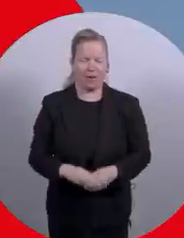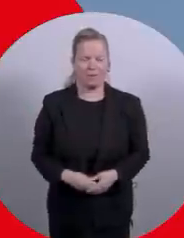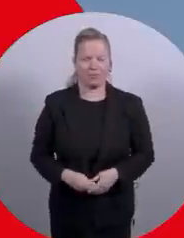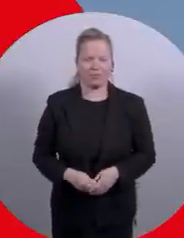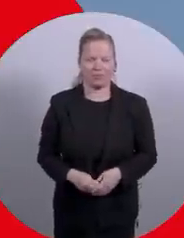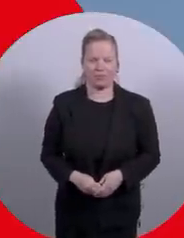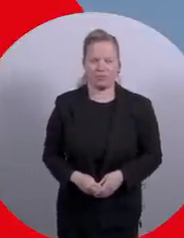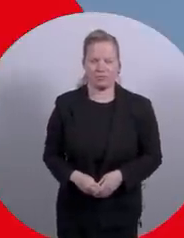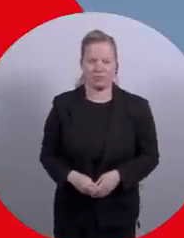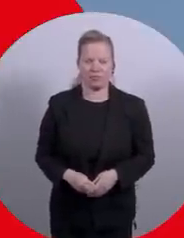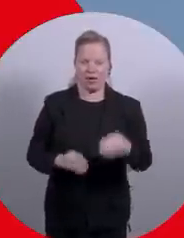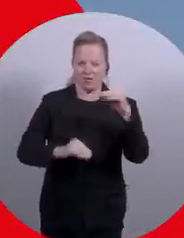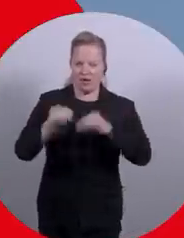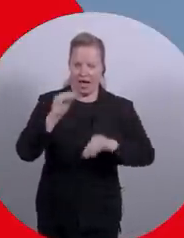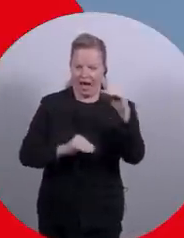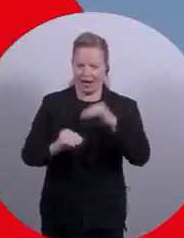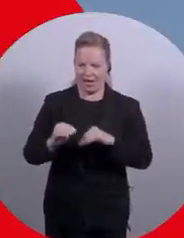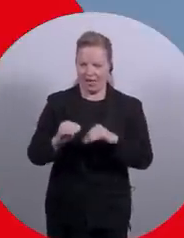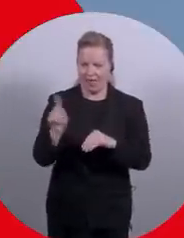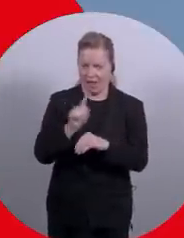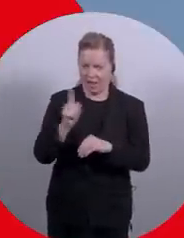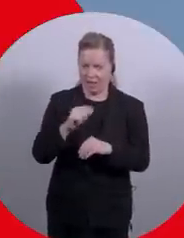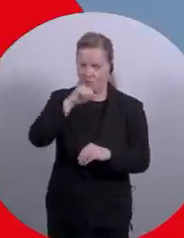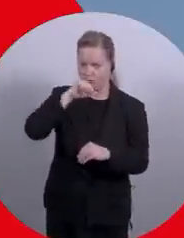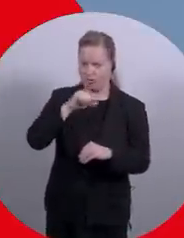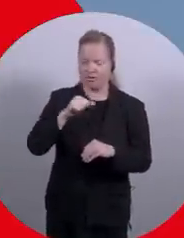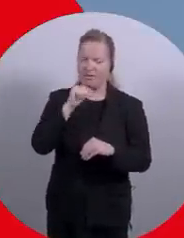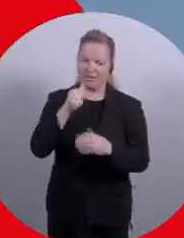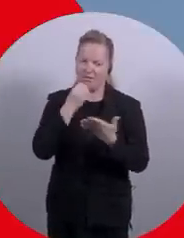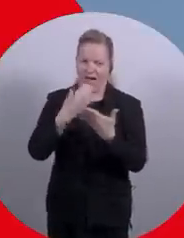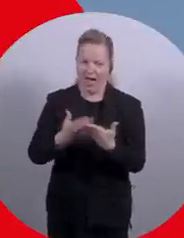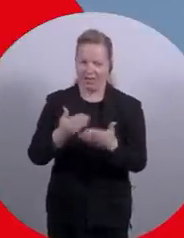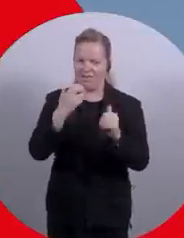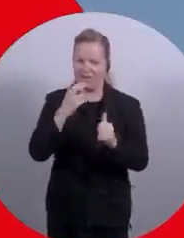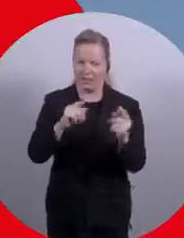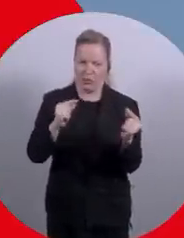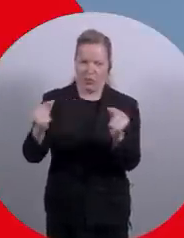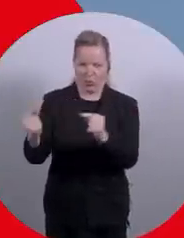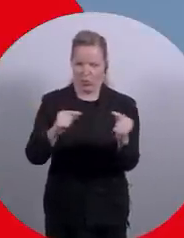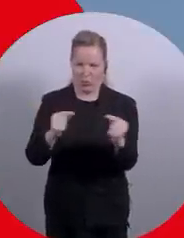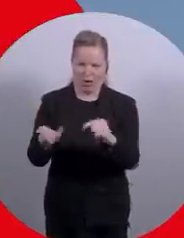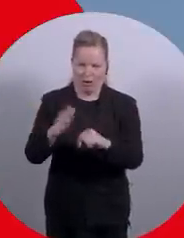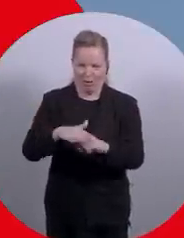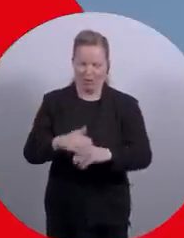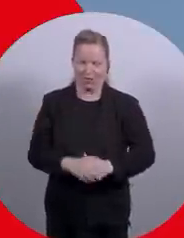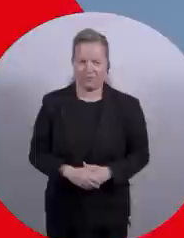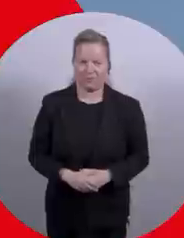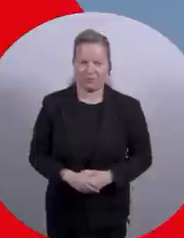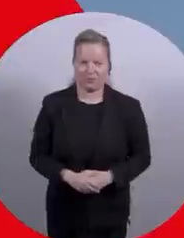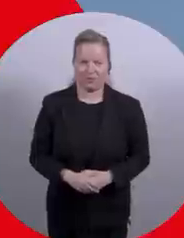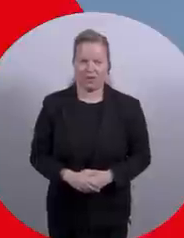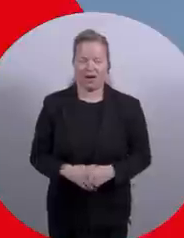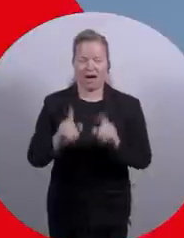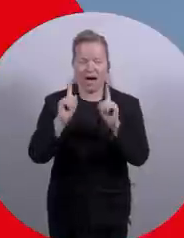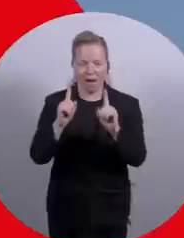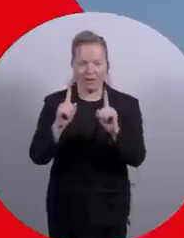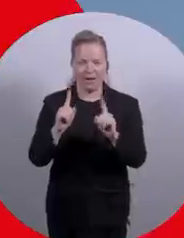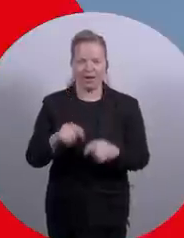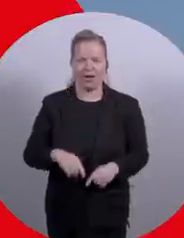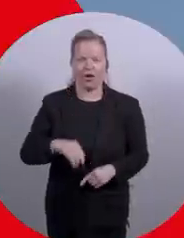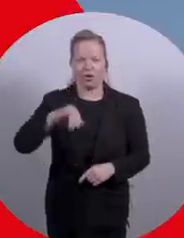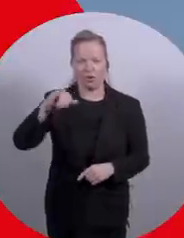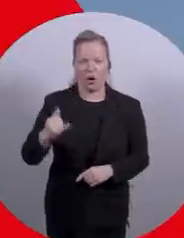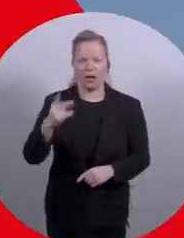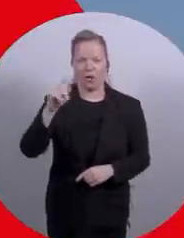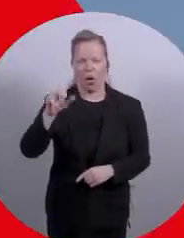welche Vereine aber mir fällt an dieser Stelle immer wieder der Johann